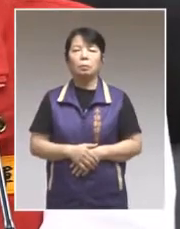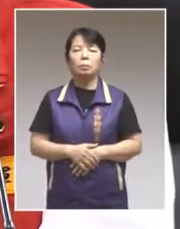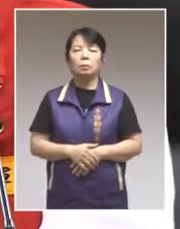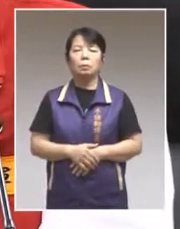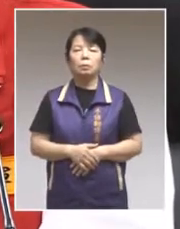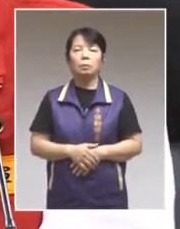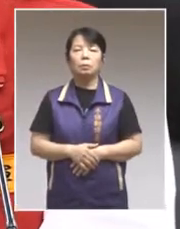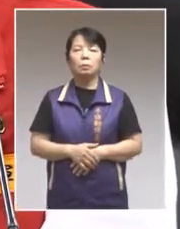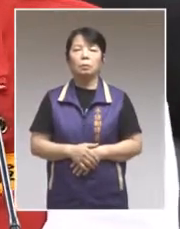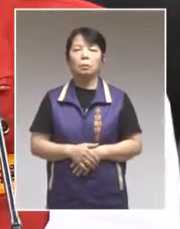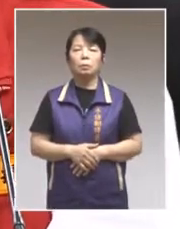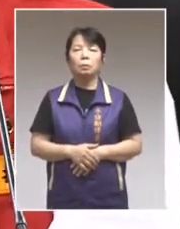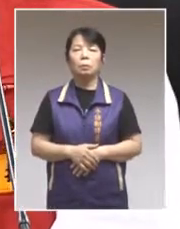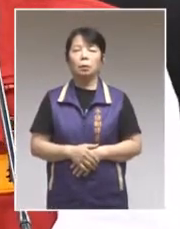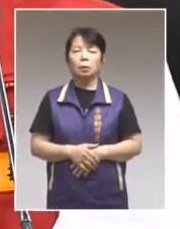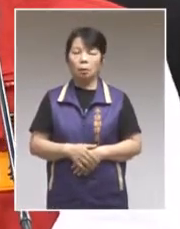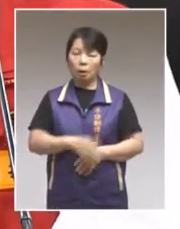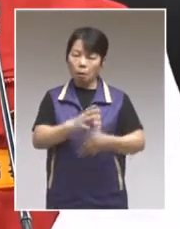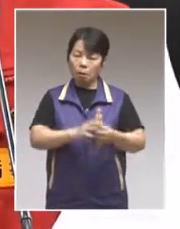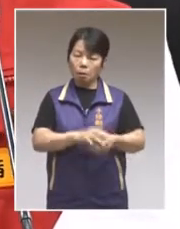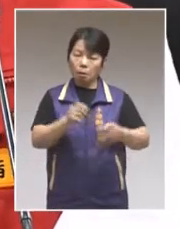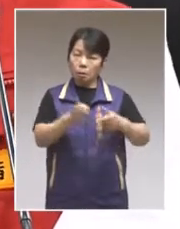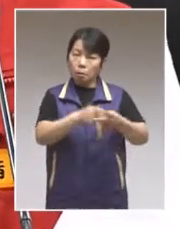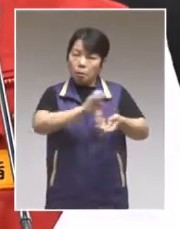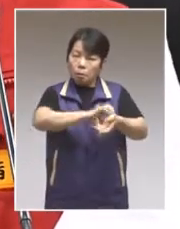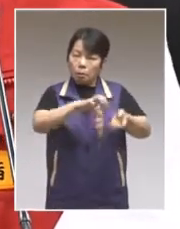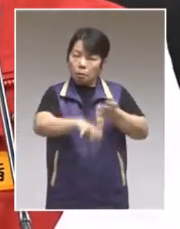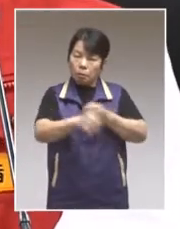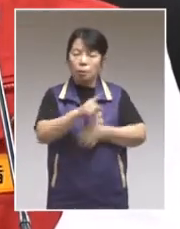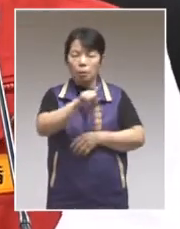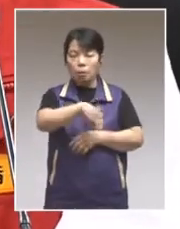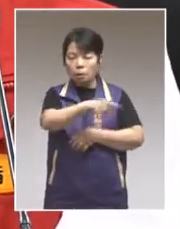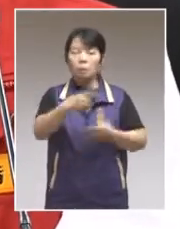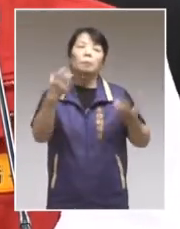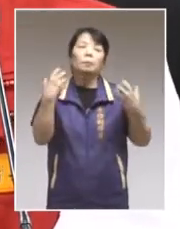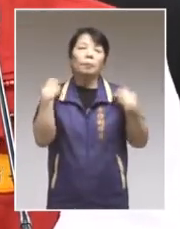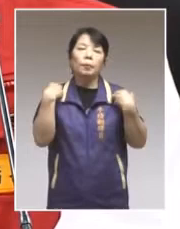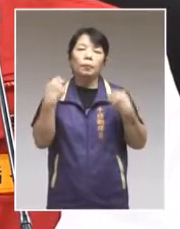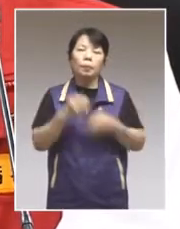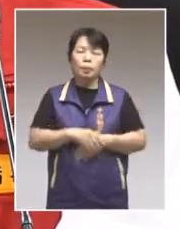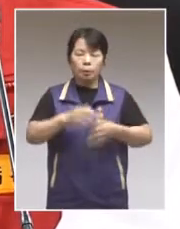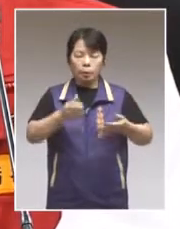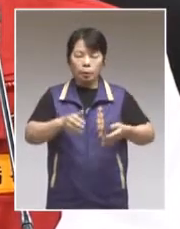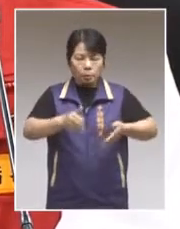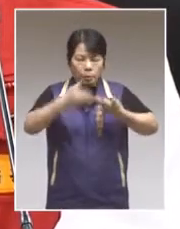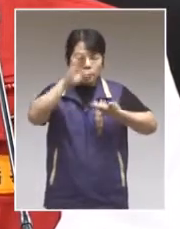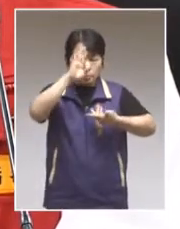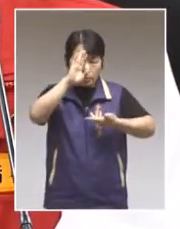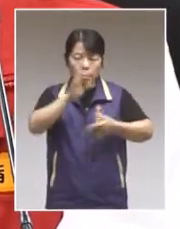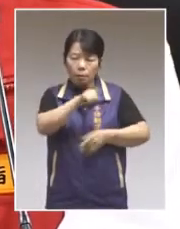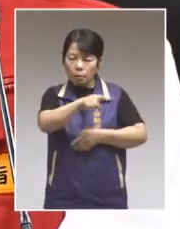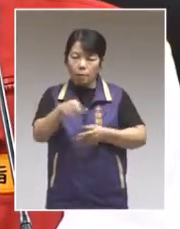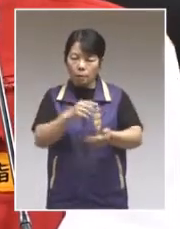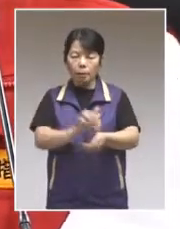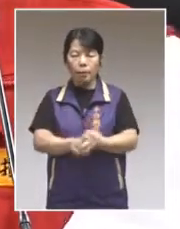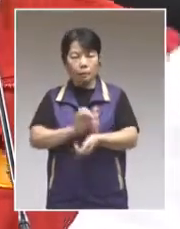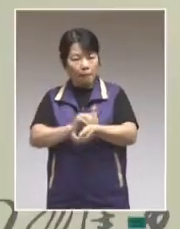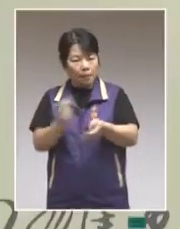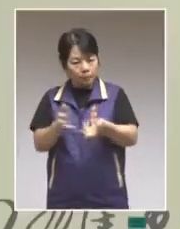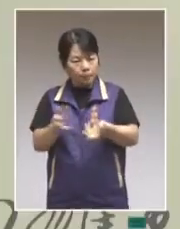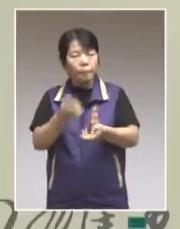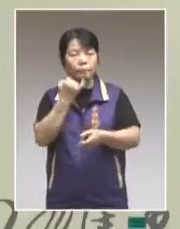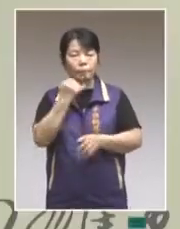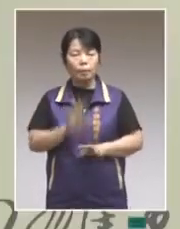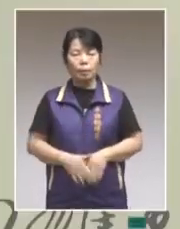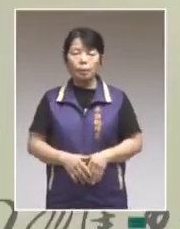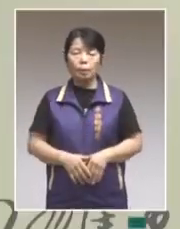跑到大医院，就由基层来分流分担相关的这个诊疗的责任。所以你这